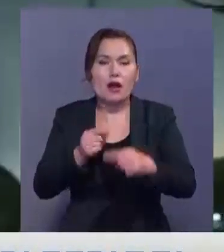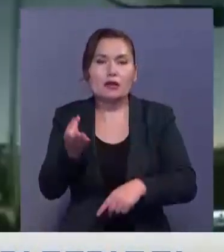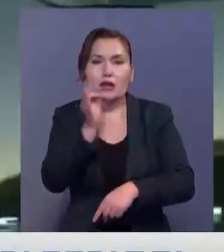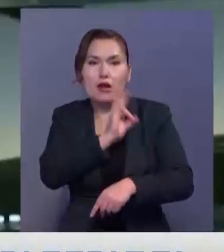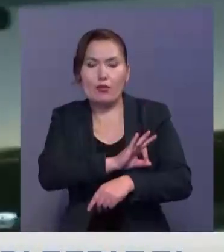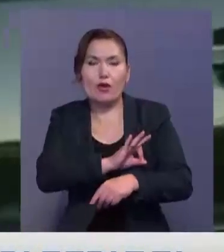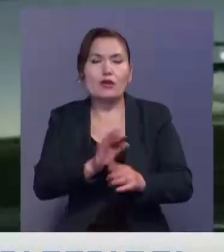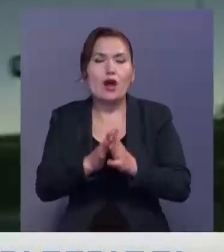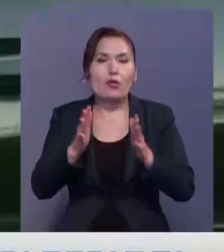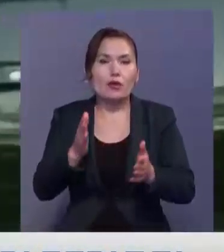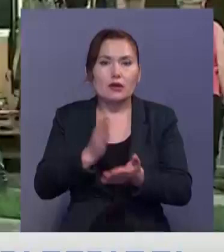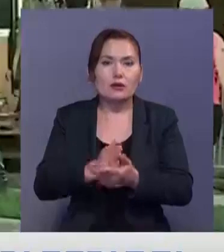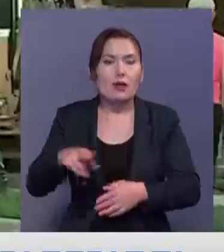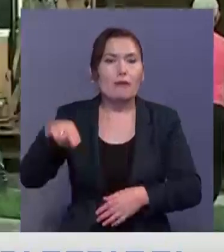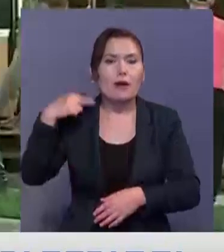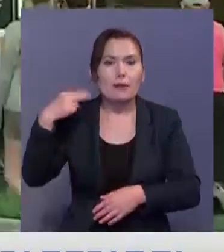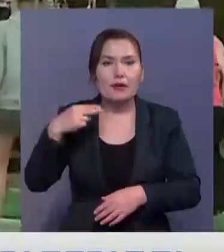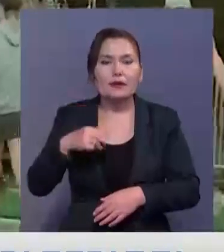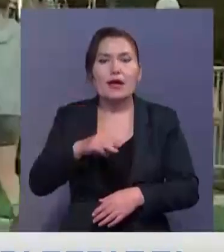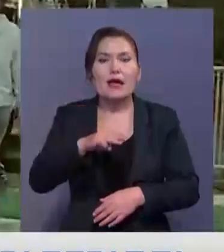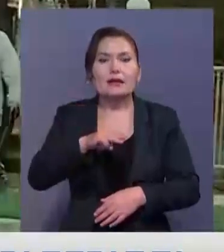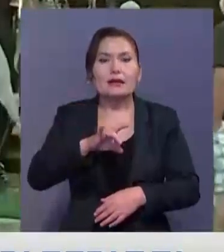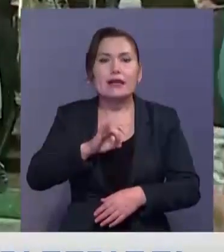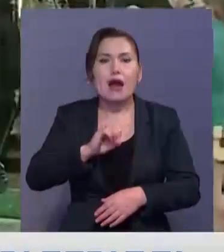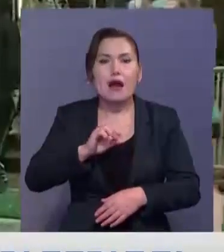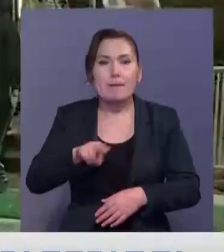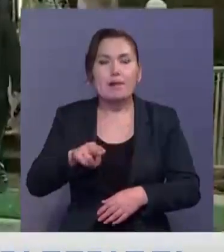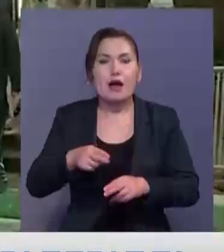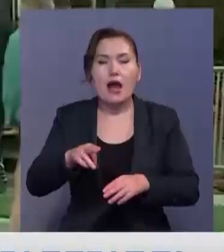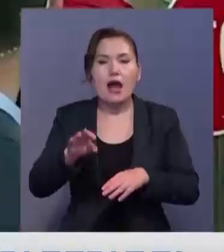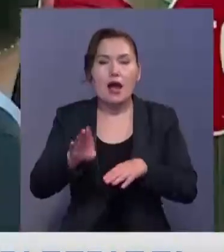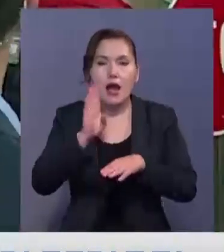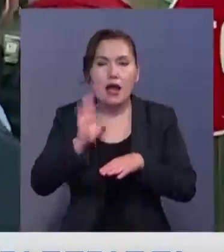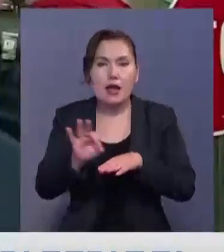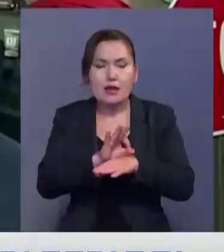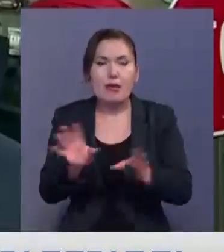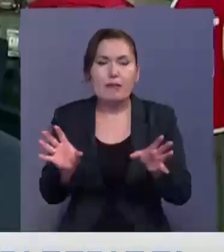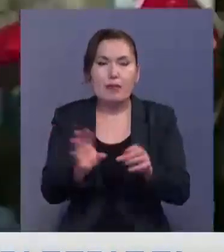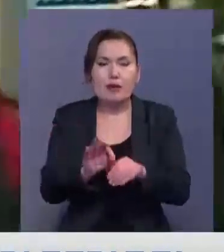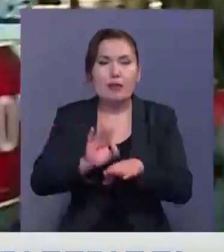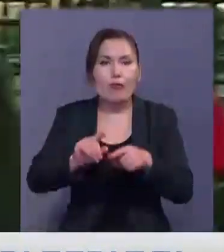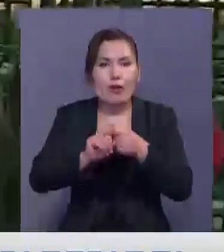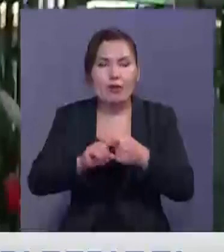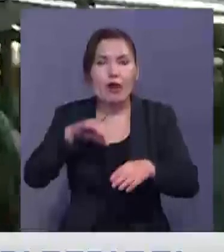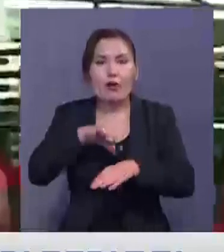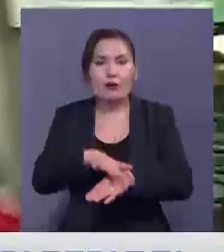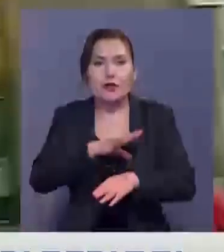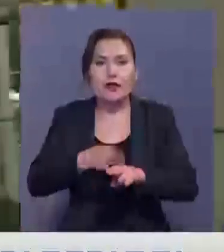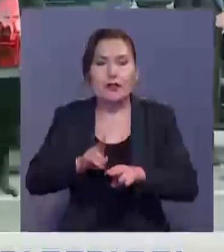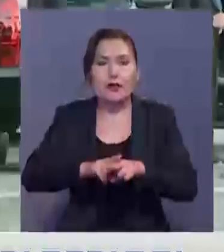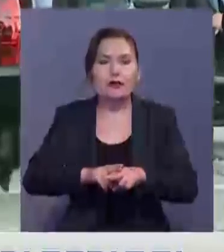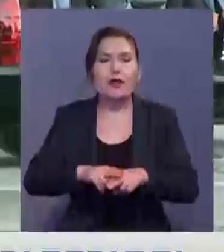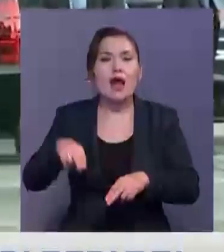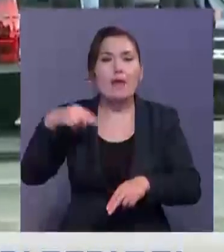қауіпсіздігі әлі дәлелденбеген. Кеше президент Дональд Трамп әйелімен бірге коронавирус жұқтырып алғаны белгілі болды. Вирус